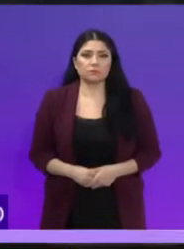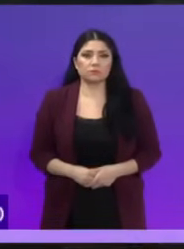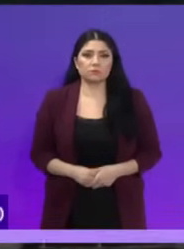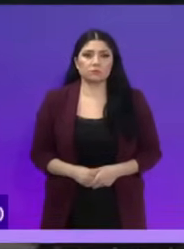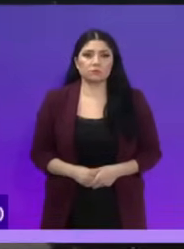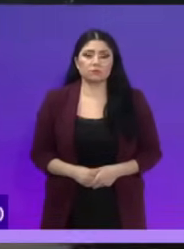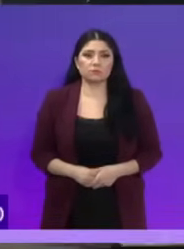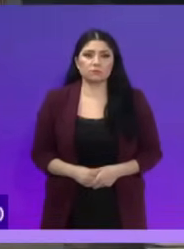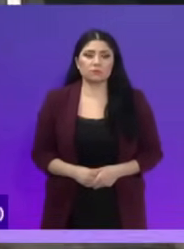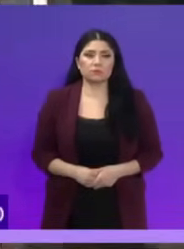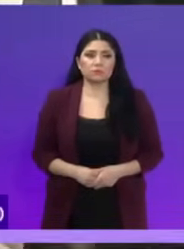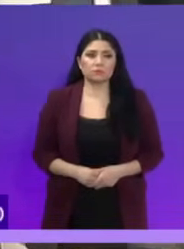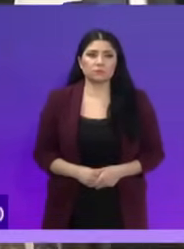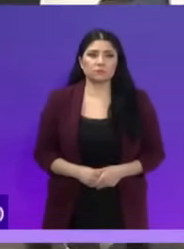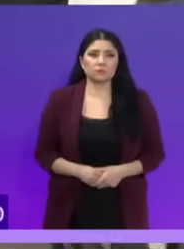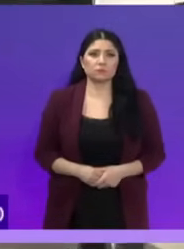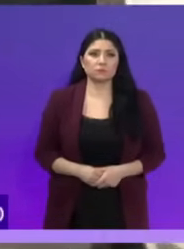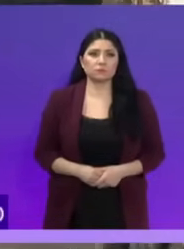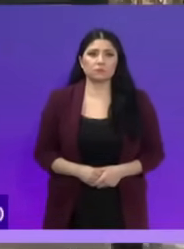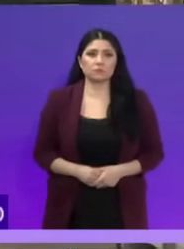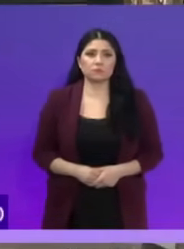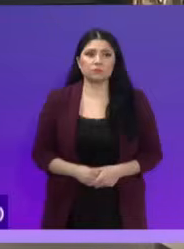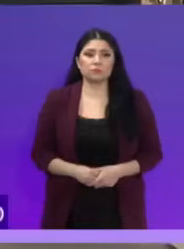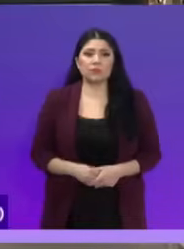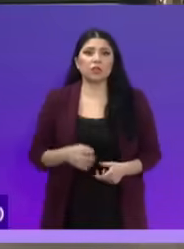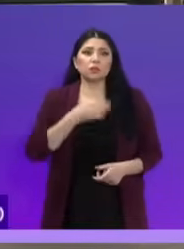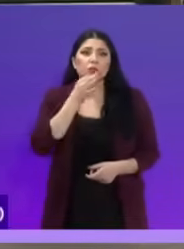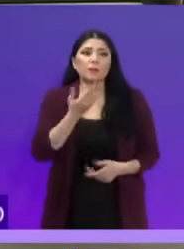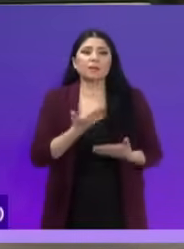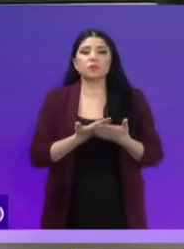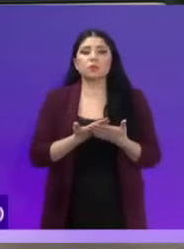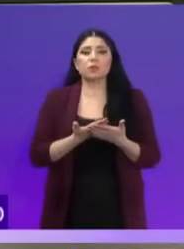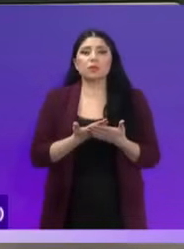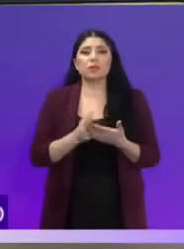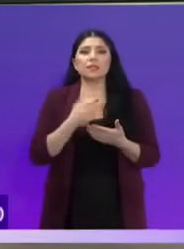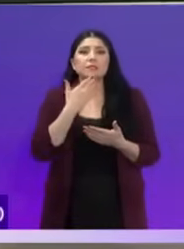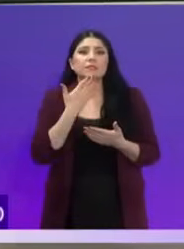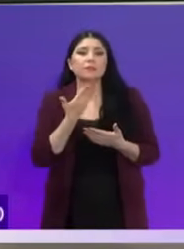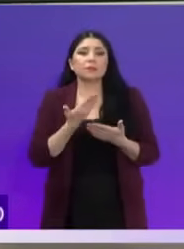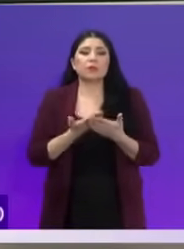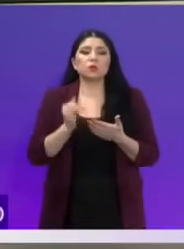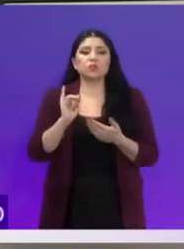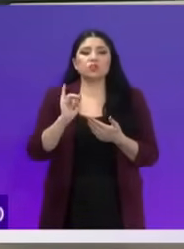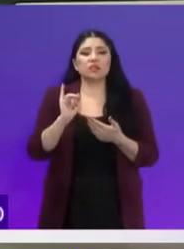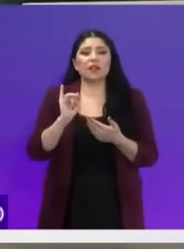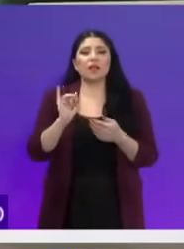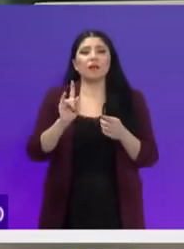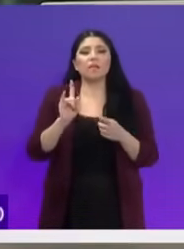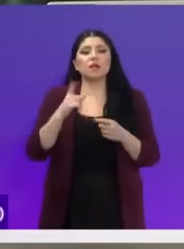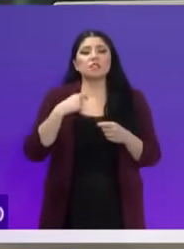și, să spunem, prin simpatie și susținere față de fermierii din Europa de Vest, care au ieșit și